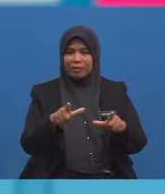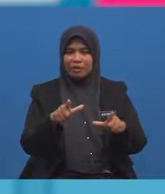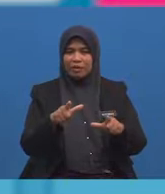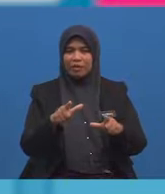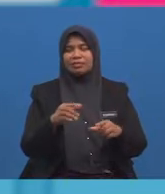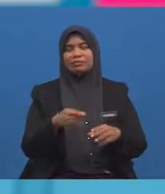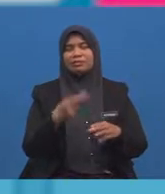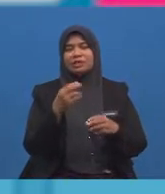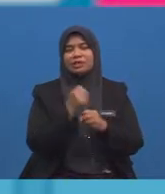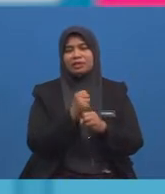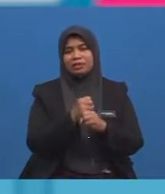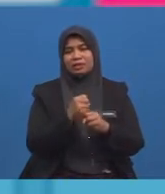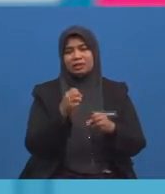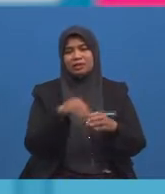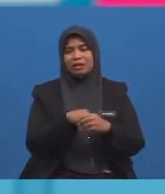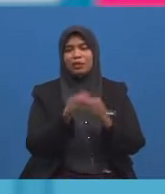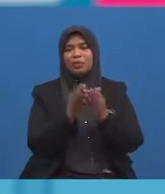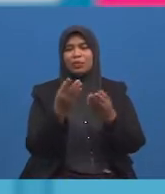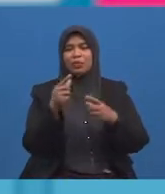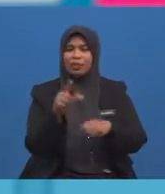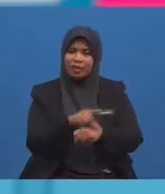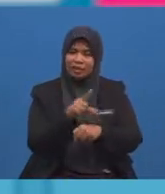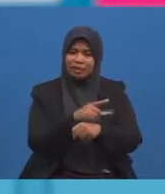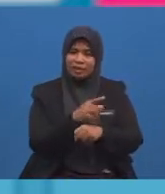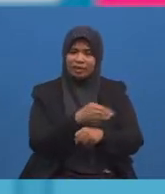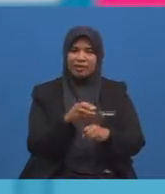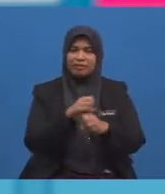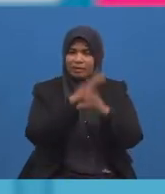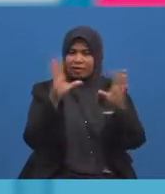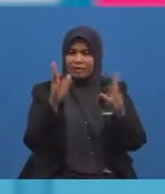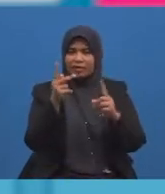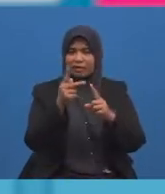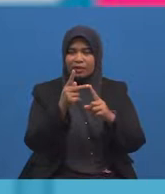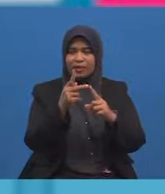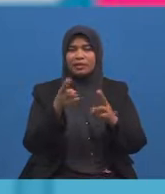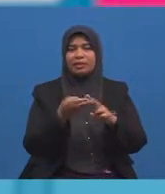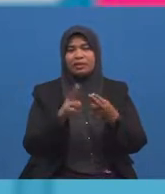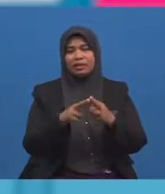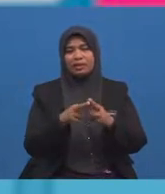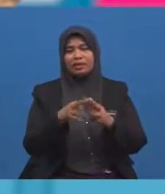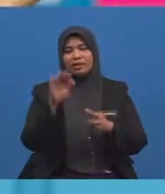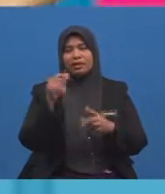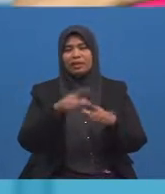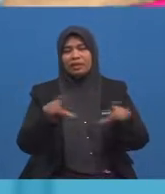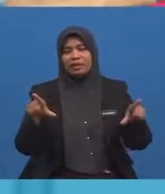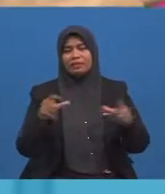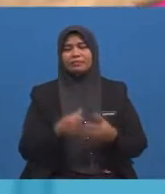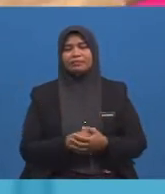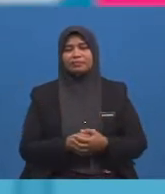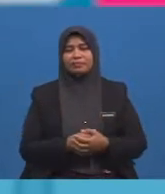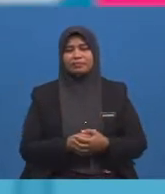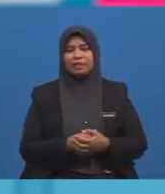kerja kamu pada buku latihan dan terangkan kepada rakan-rakan yang